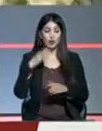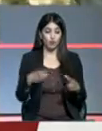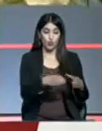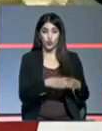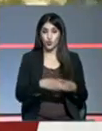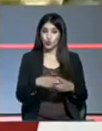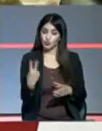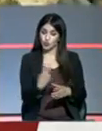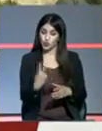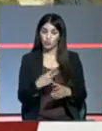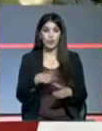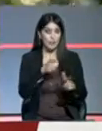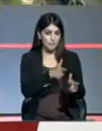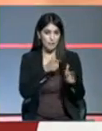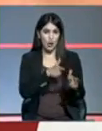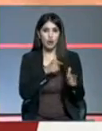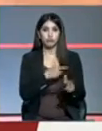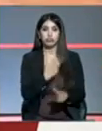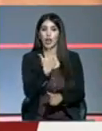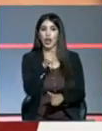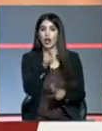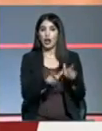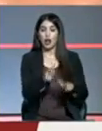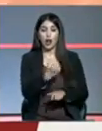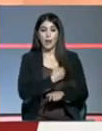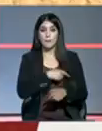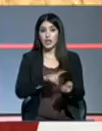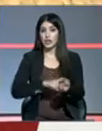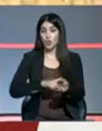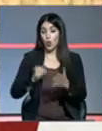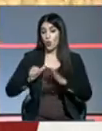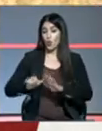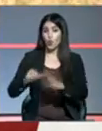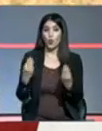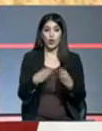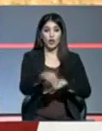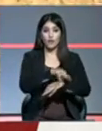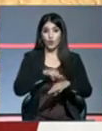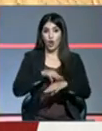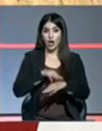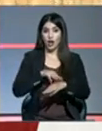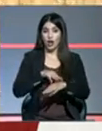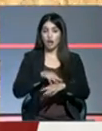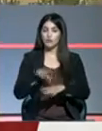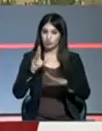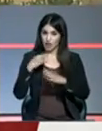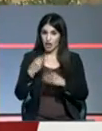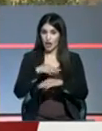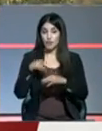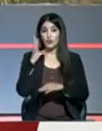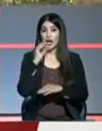للارهاب من تصفيه عنصر ارهابي في ولايه اريانه بمنطقه الحماس بحجب